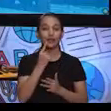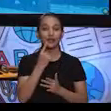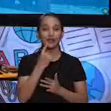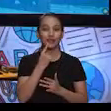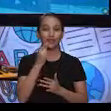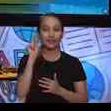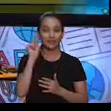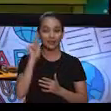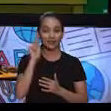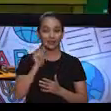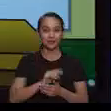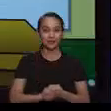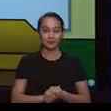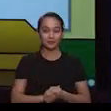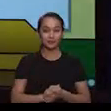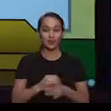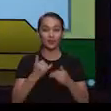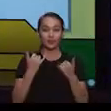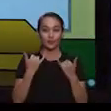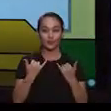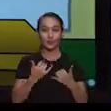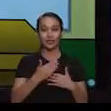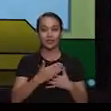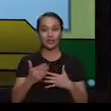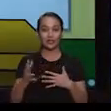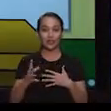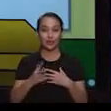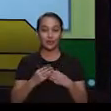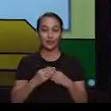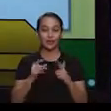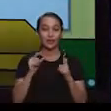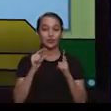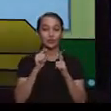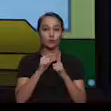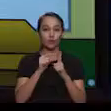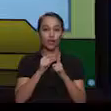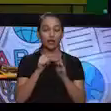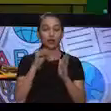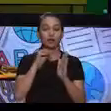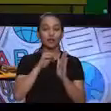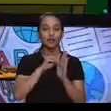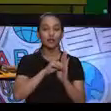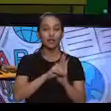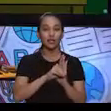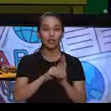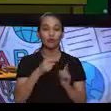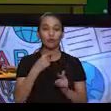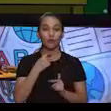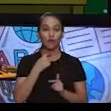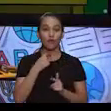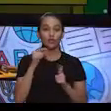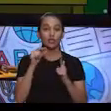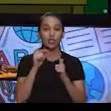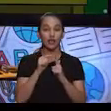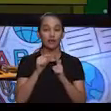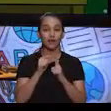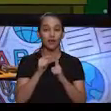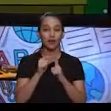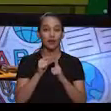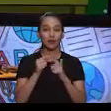darsi. Bugun biz sizlar bilan so'zlardagi tovush va harflar munosabat haqida